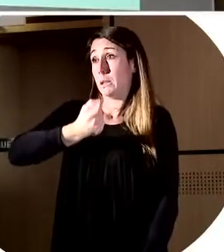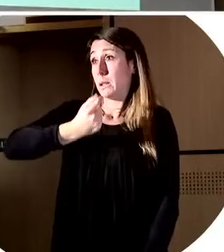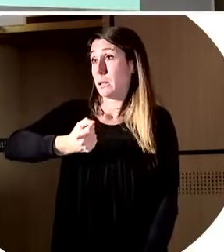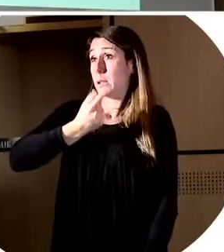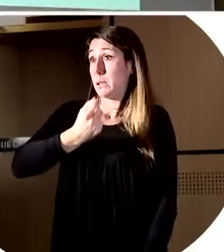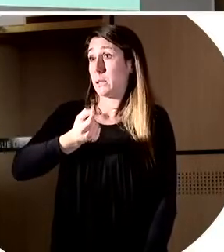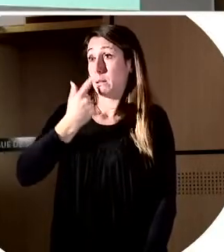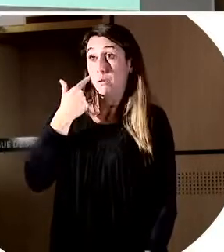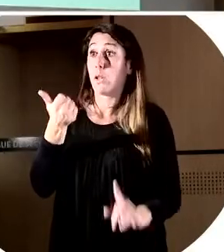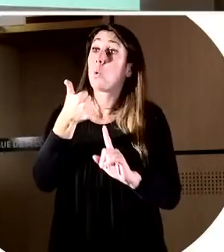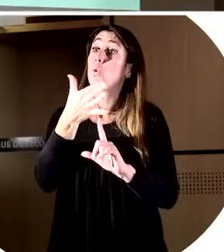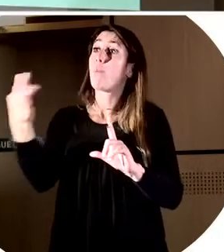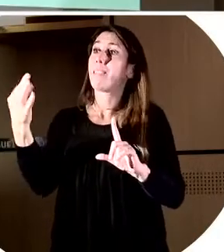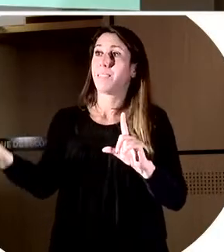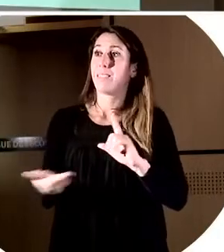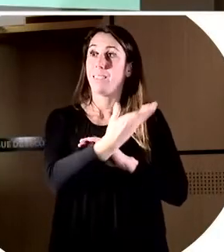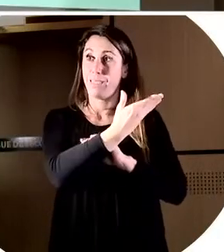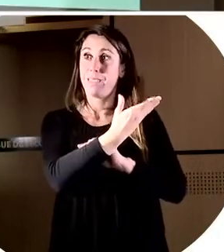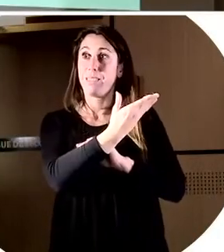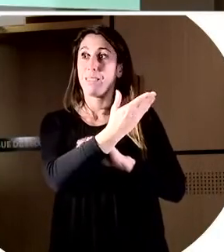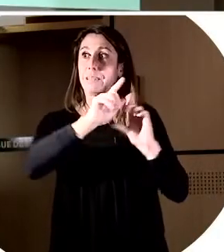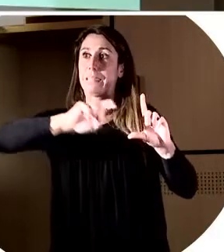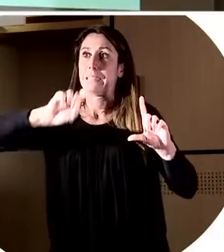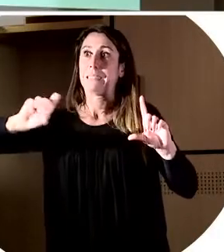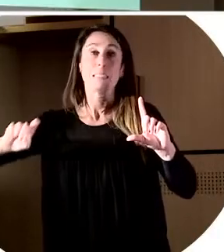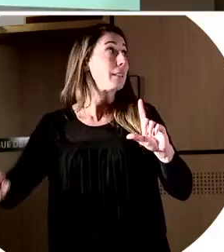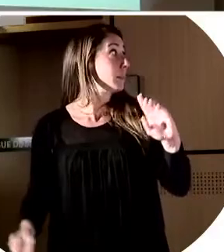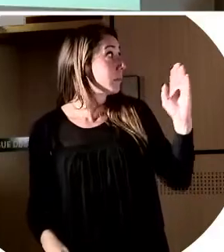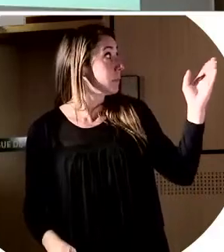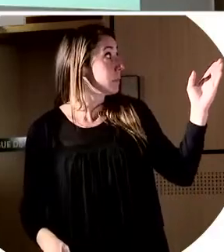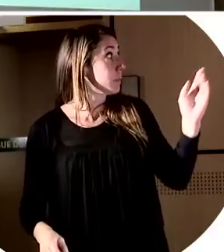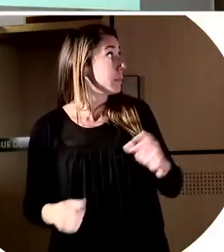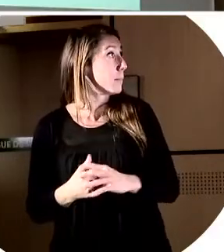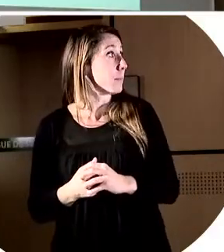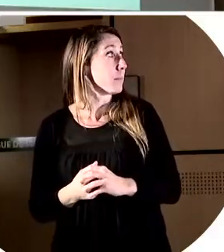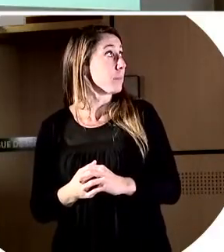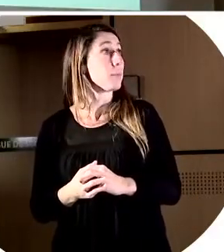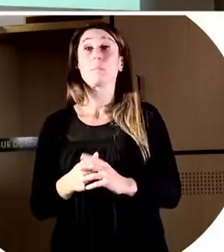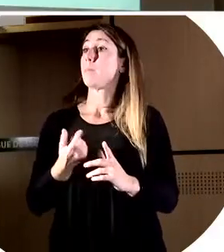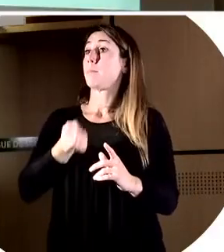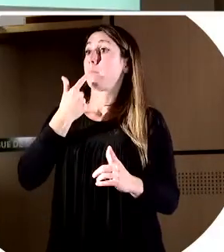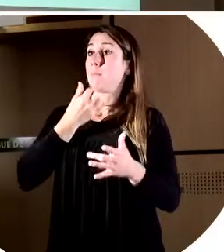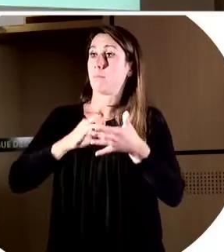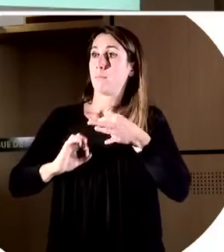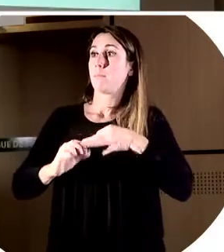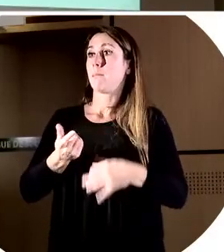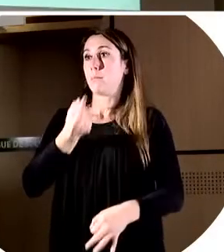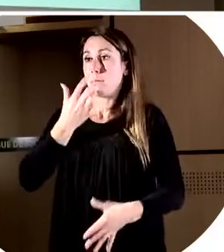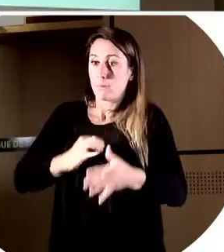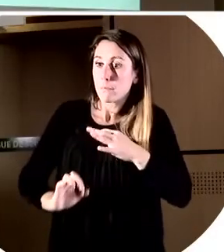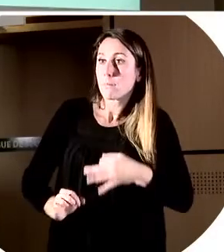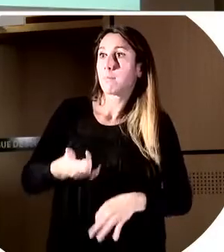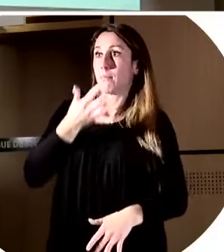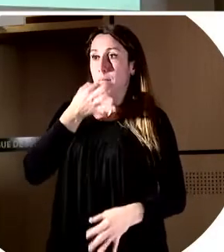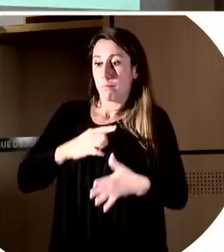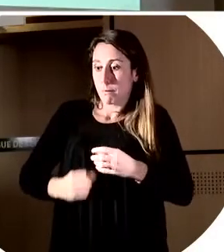vous voyez sur une semaine ce qui va se passer pour la concentration lorsque je prends régulièrement mon